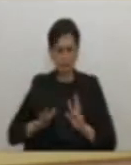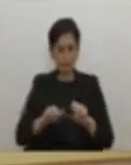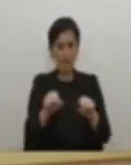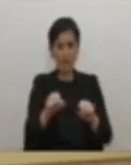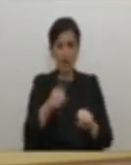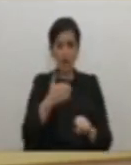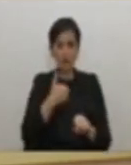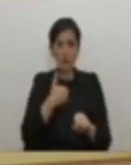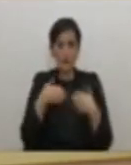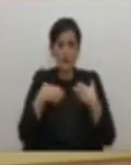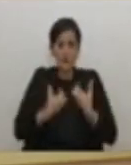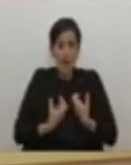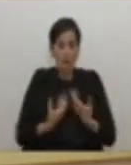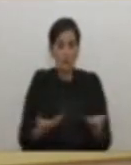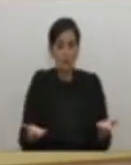და სამწუხაროდ